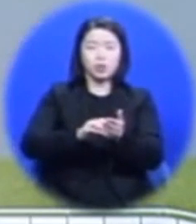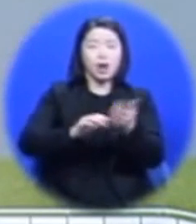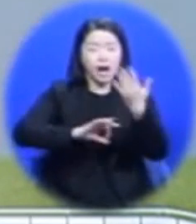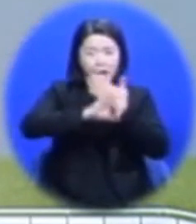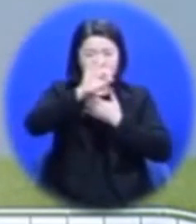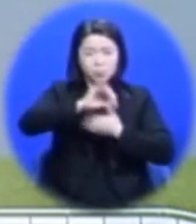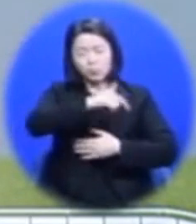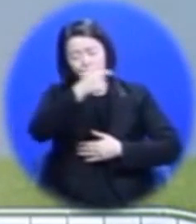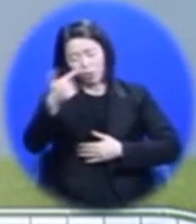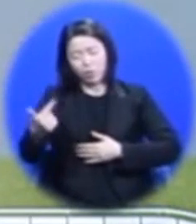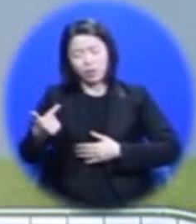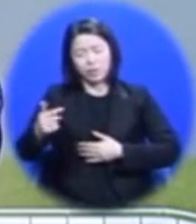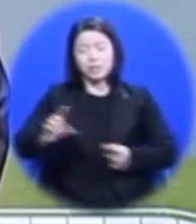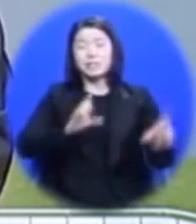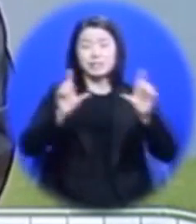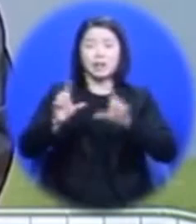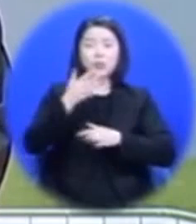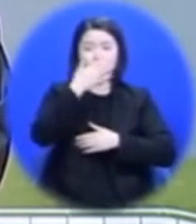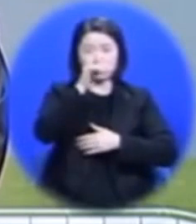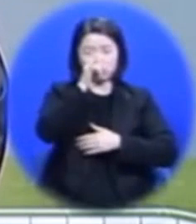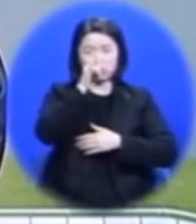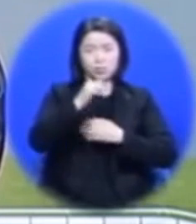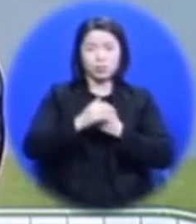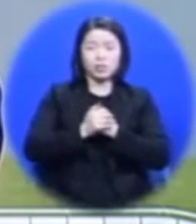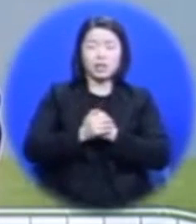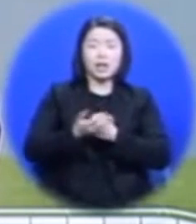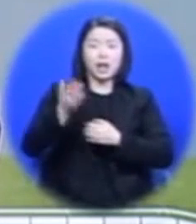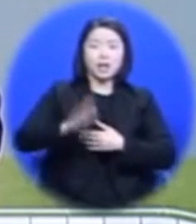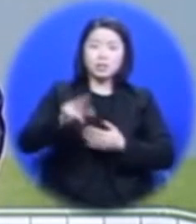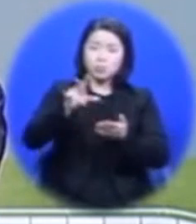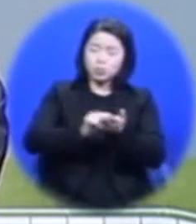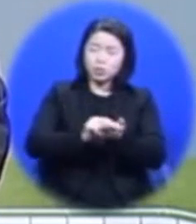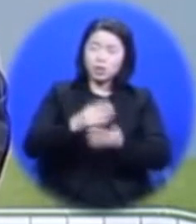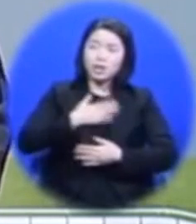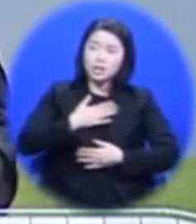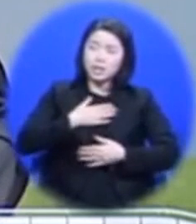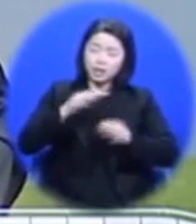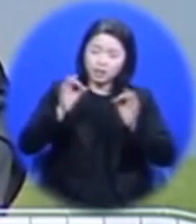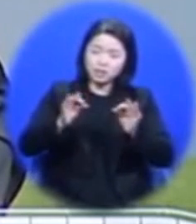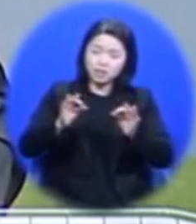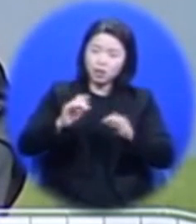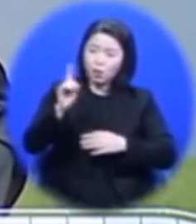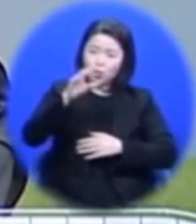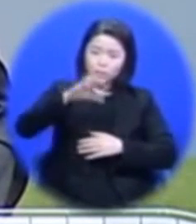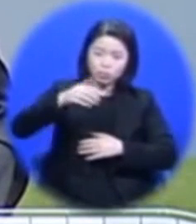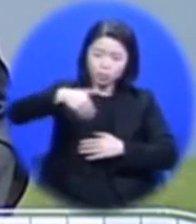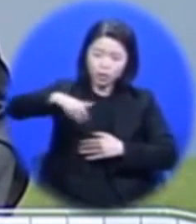저녁까지. 그런데 문제는 이제 내가 어디로 가야 될 건지 아십니까?